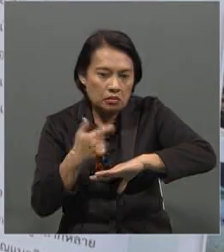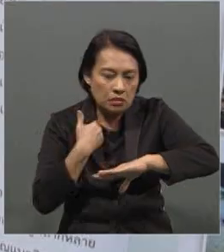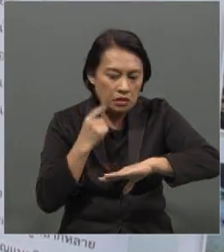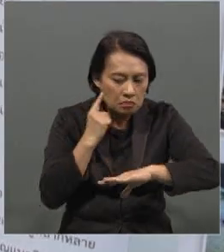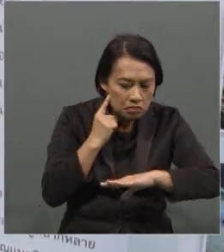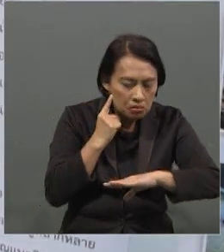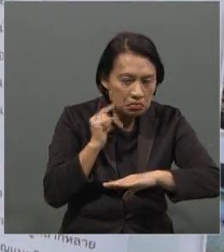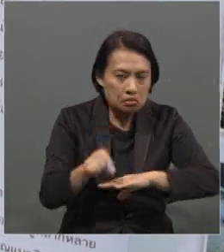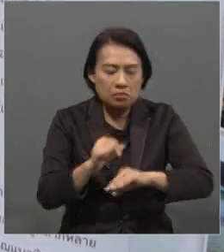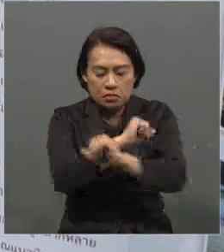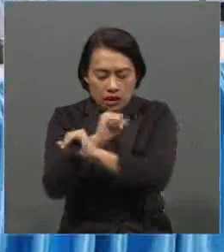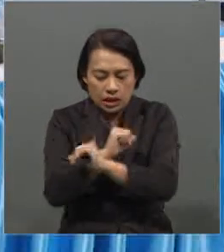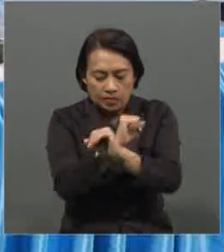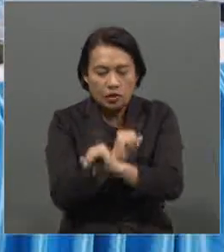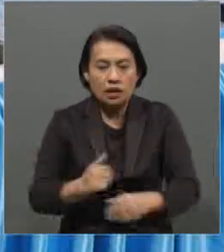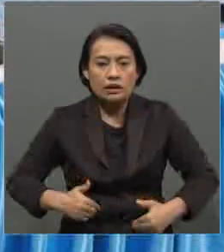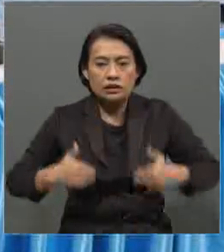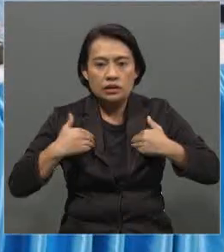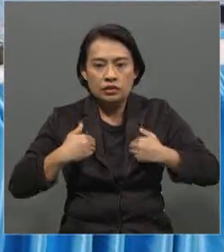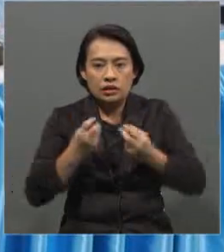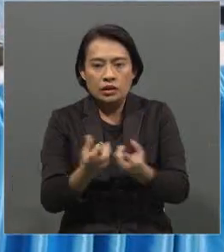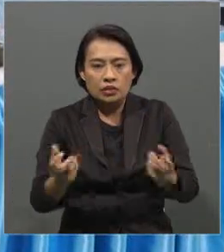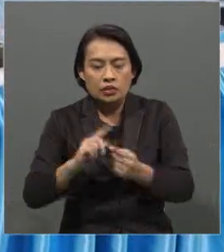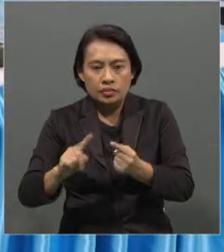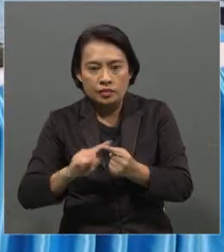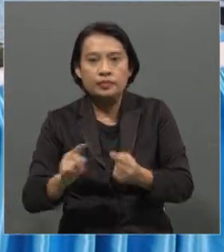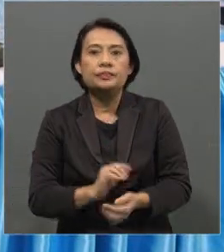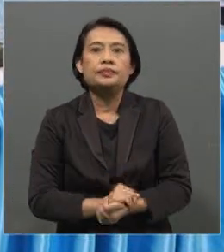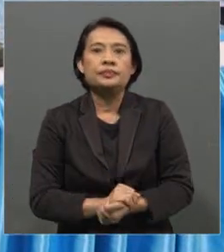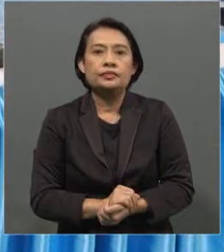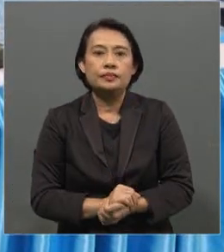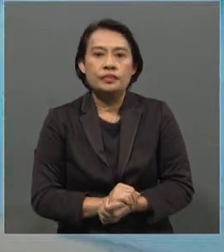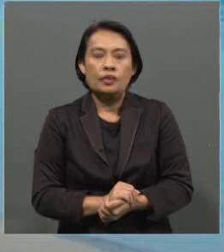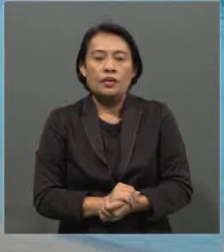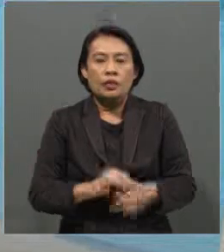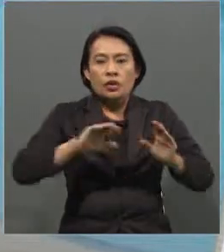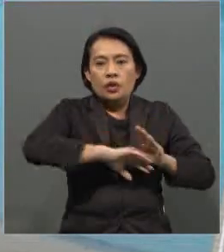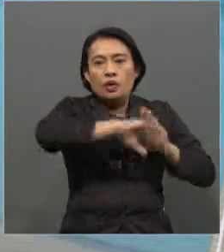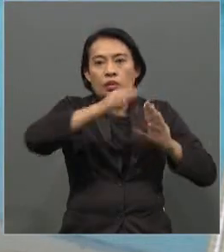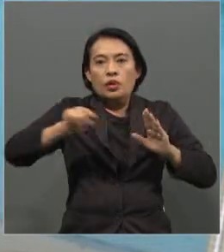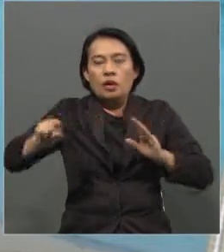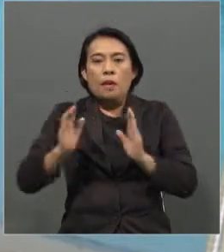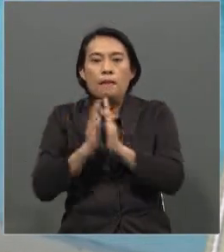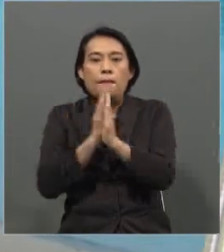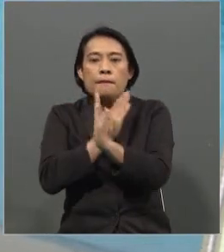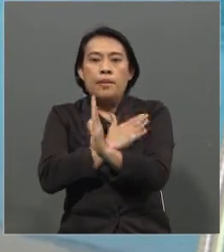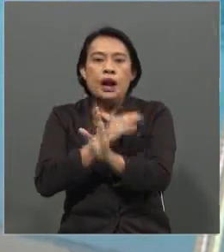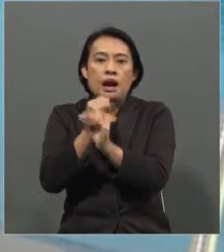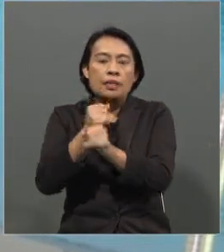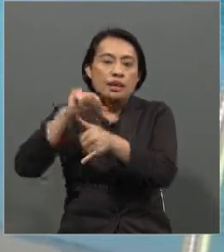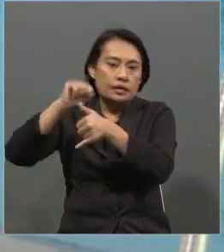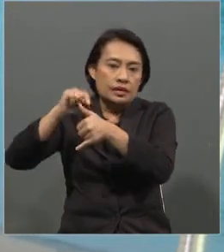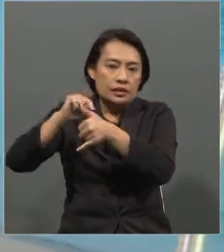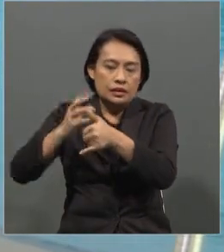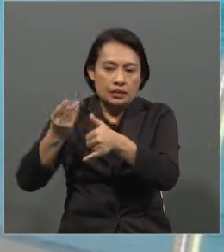ความปลอดภัยในชีวิตและทรัพย์สินด้วยนะครับส่วนกรณีพระใหญ่บนเขานาคเกิดนะเกิดเหตุสลดนะครับ